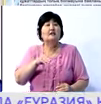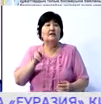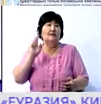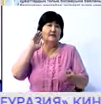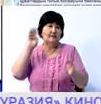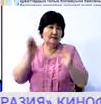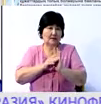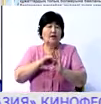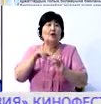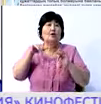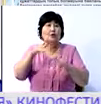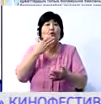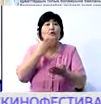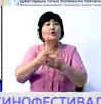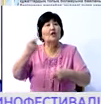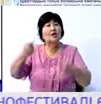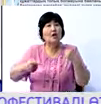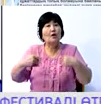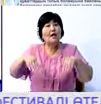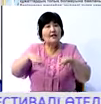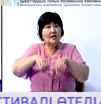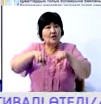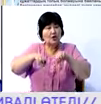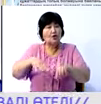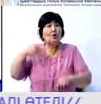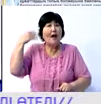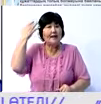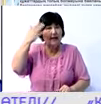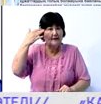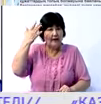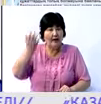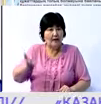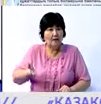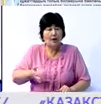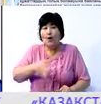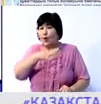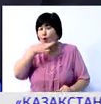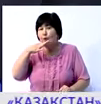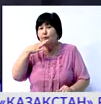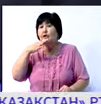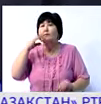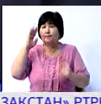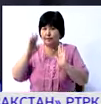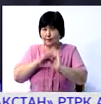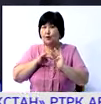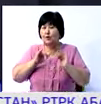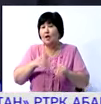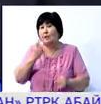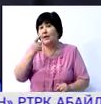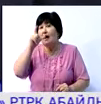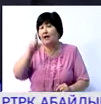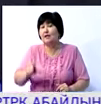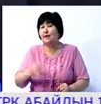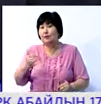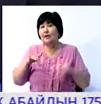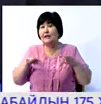кәсіби емес медиаторларға жүгініп, өздерінің дауларын тиімді шешу мақсатында көптеп жүгінуде. Бүгін бір азаматтық іс